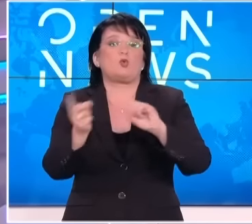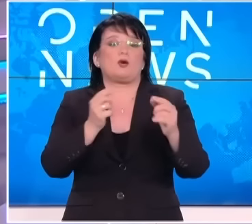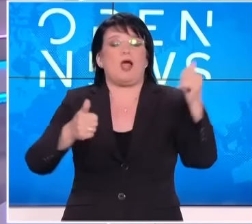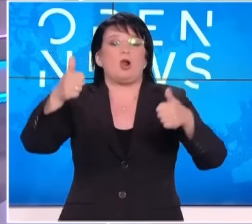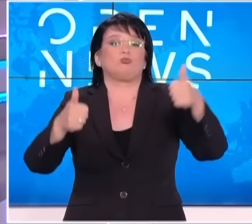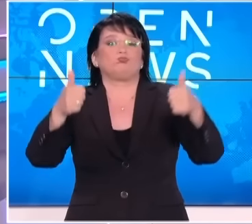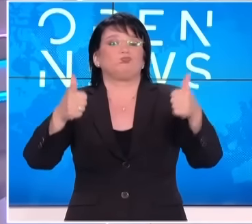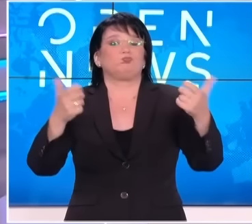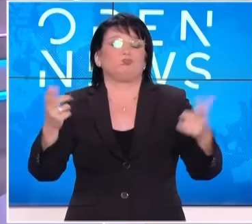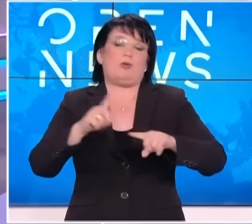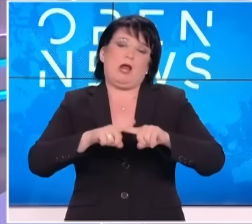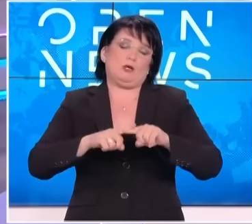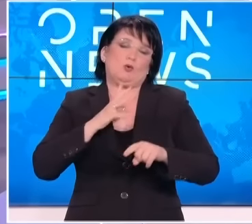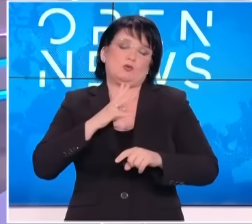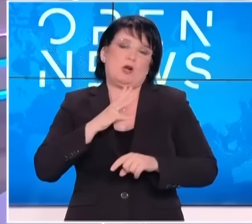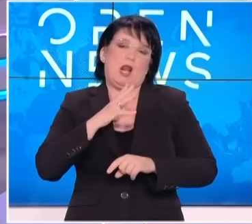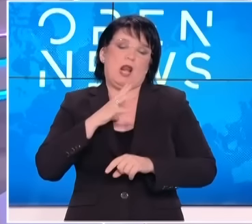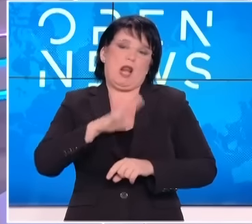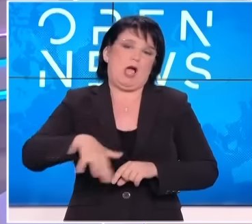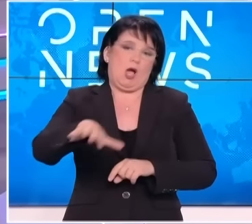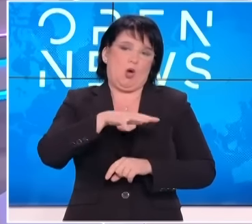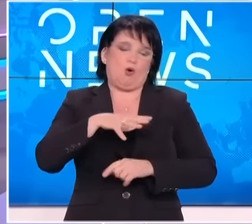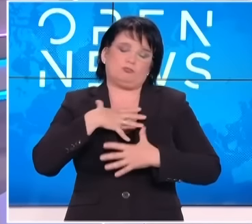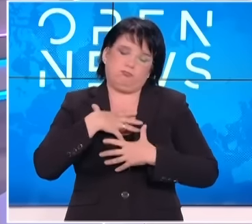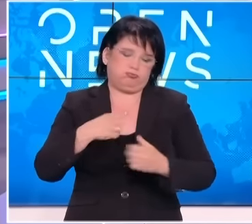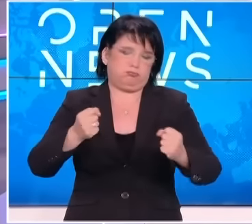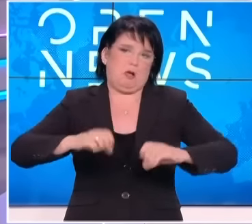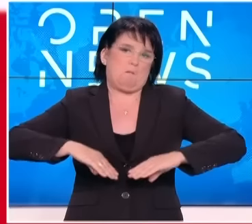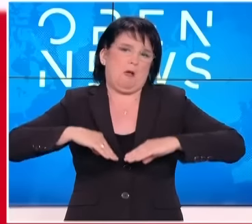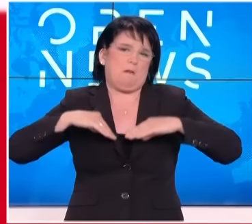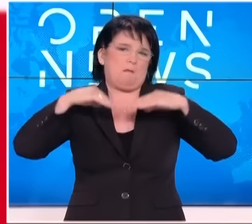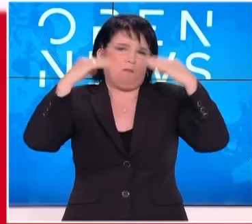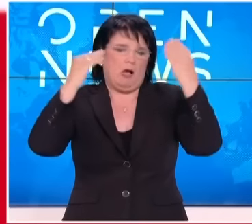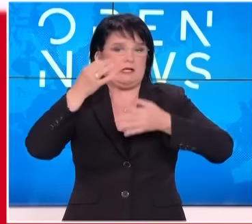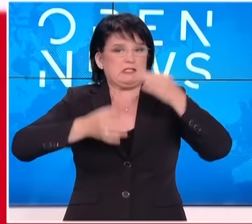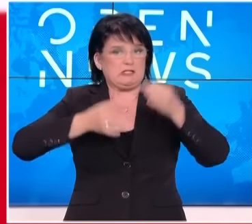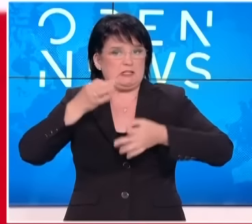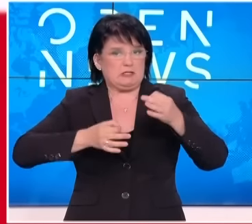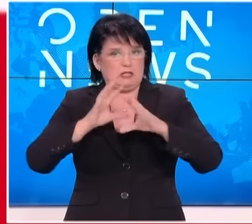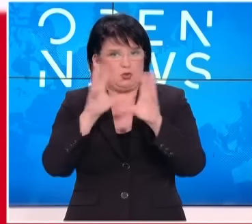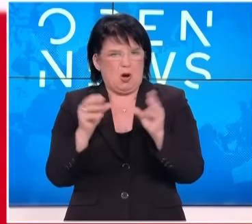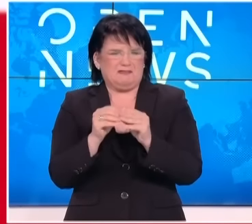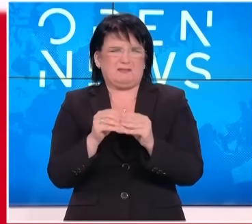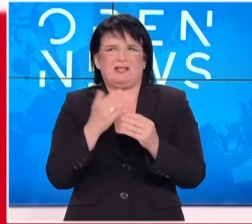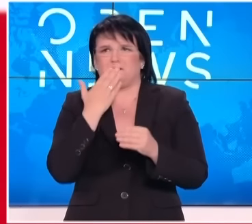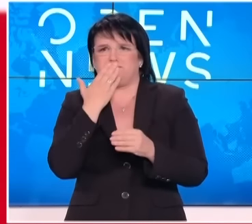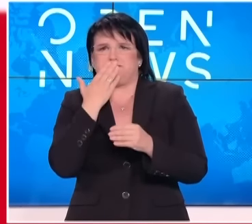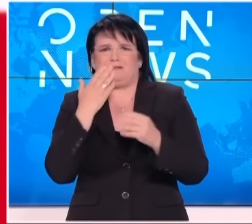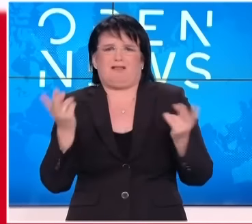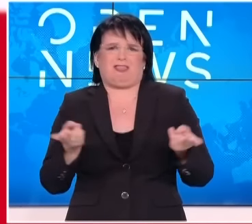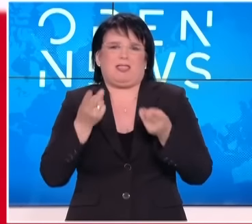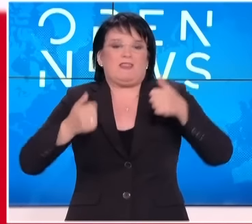ο ελληνικός λαός έχει αγανακτήσει από αυτή την την ιστορία από αυτή τη συζήτηση δεν είναι καν συζήτηση δηλαδή είναι